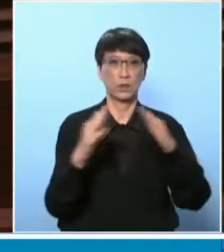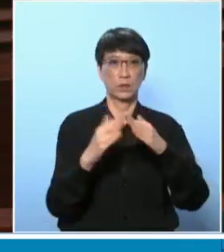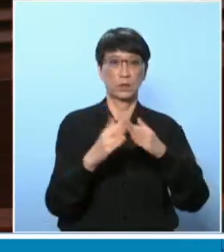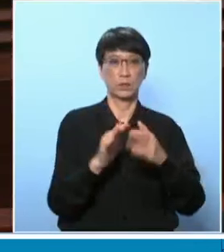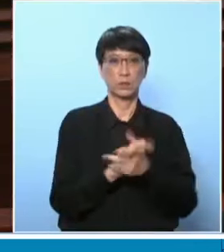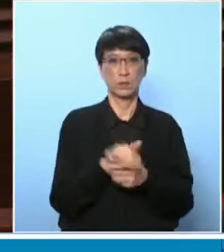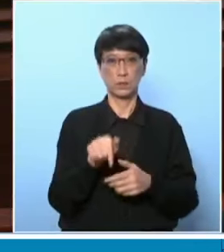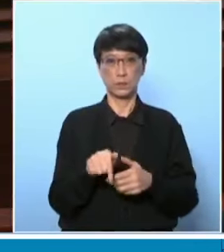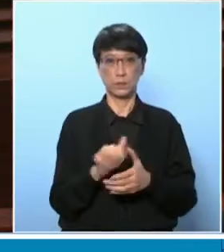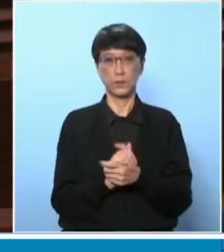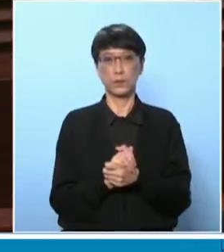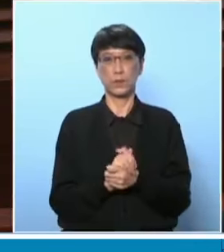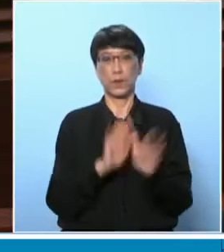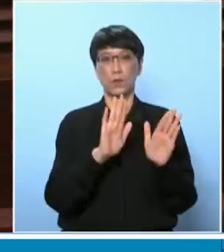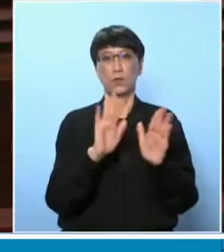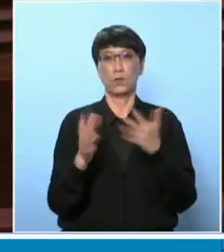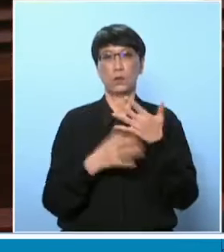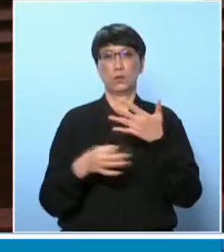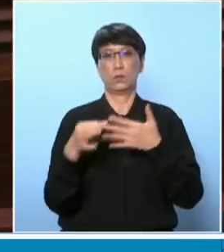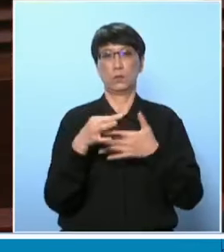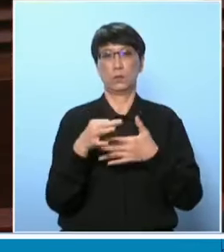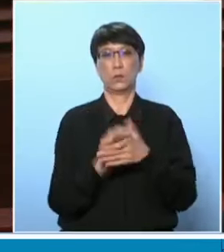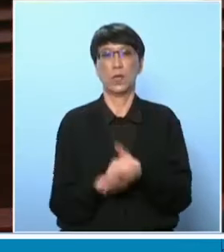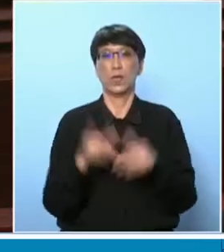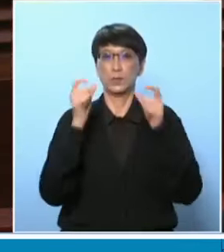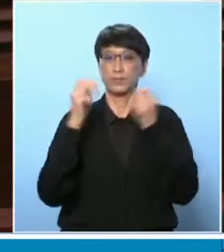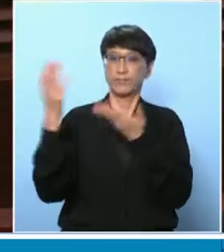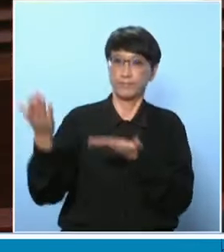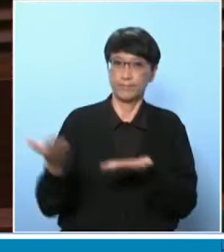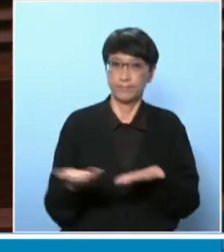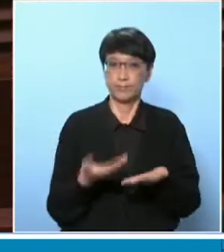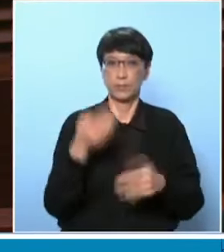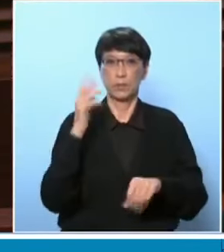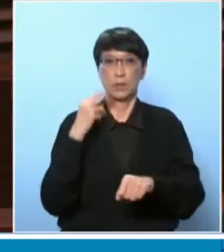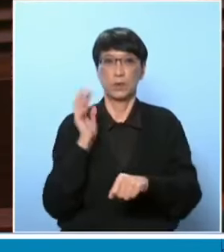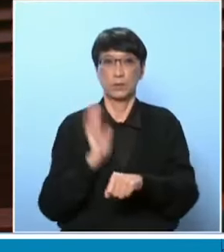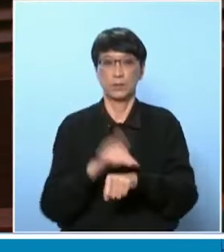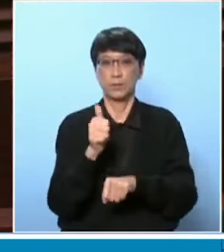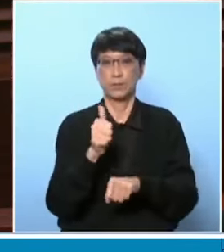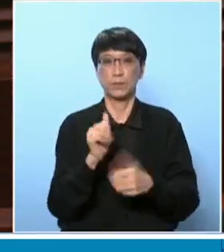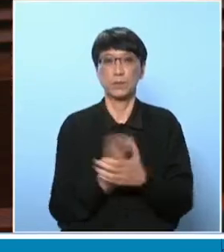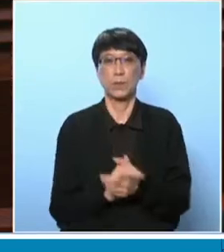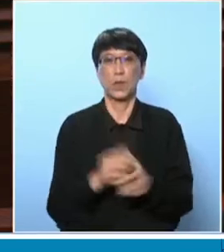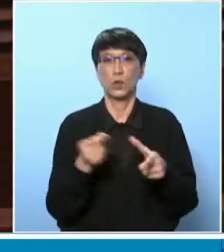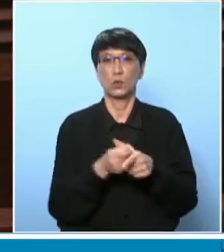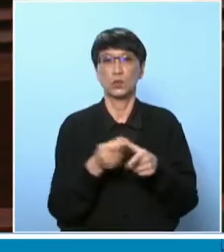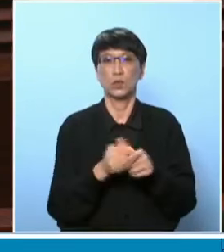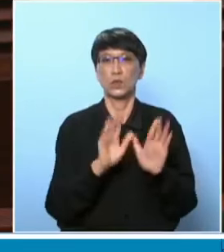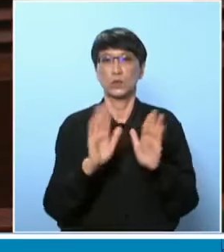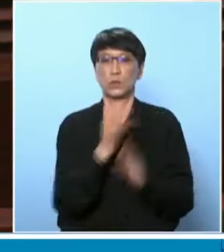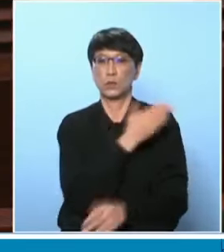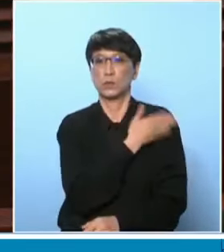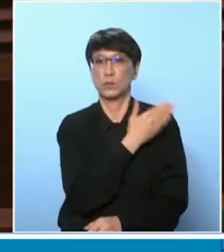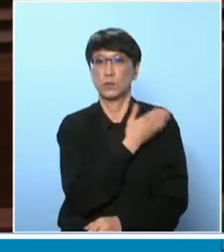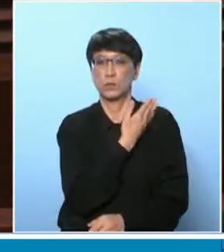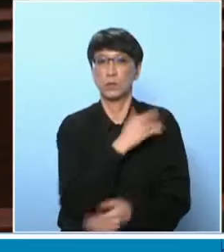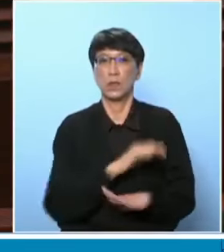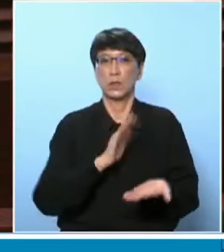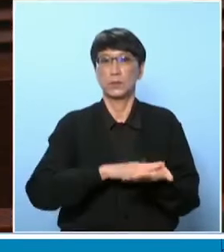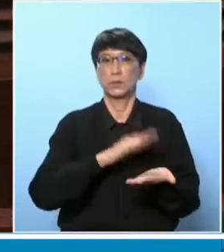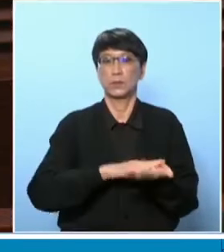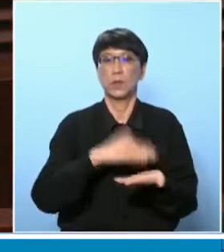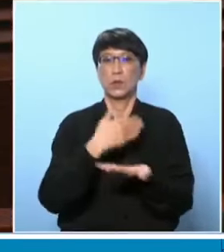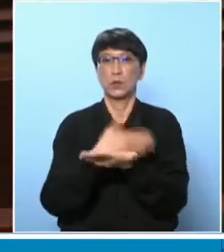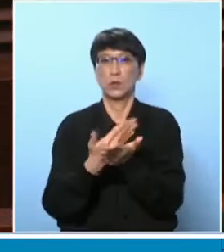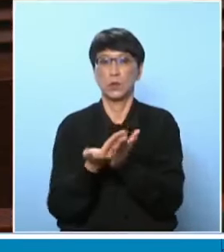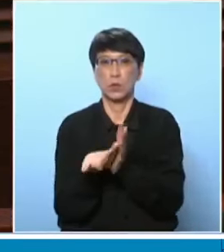升本地的服務水平和好客精神，也都舉辦傑出優質商戶和員工服務獎，以表揚各客戶和